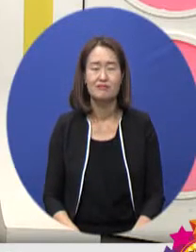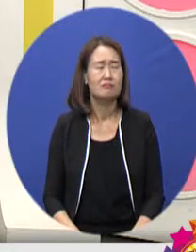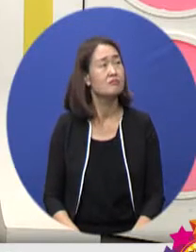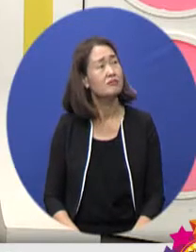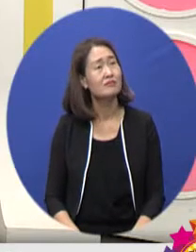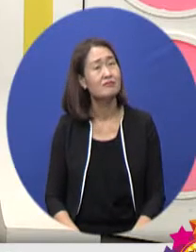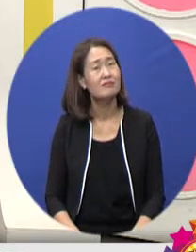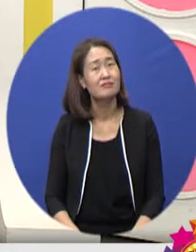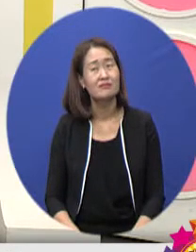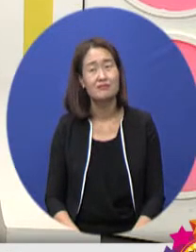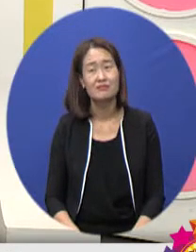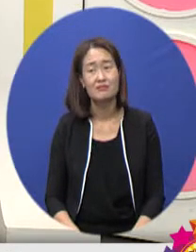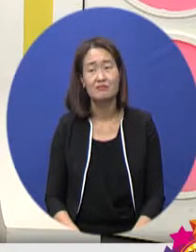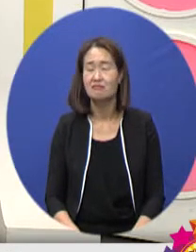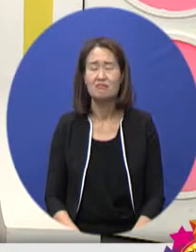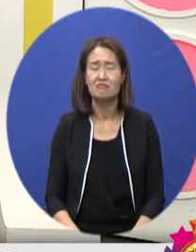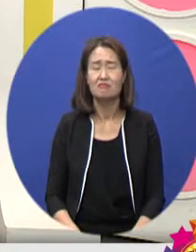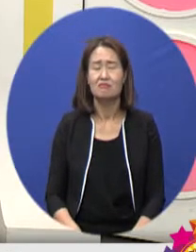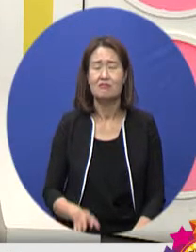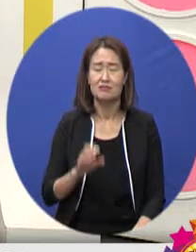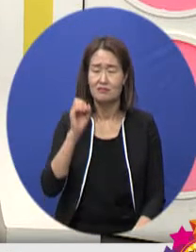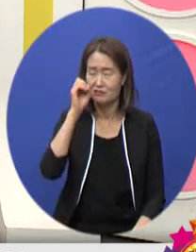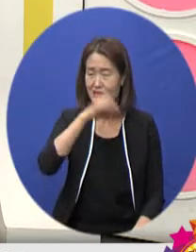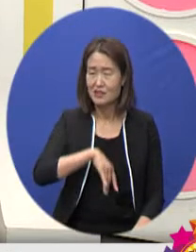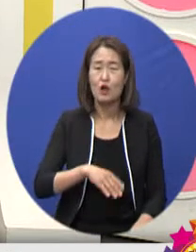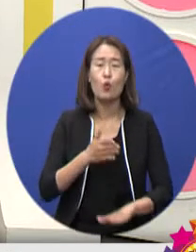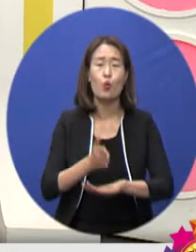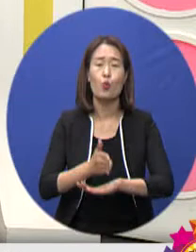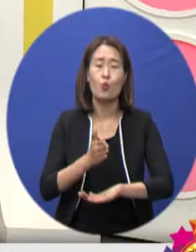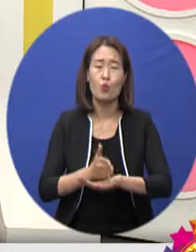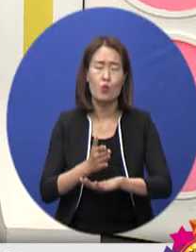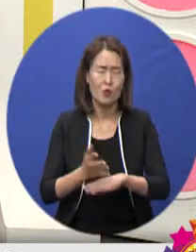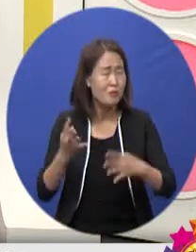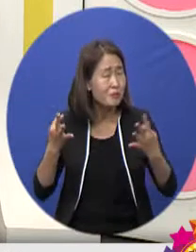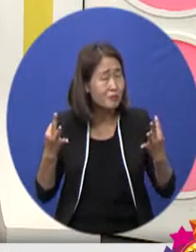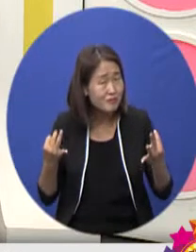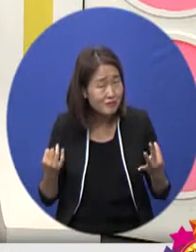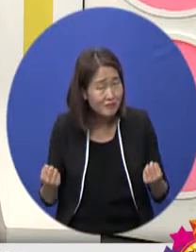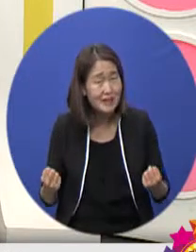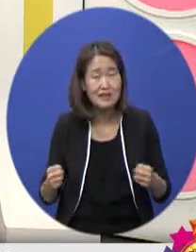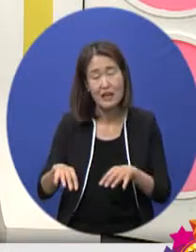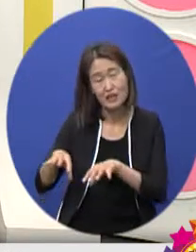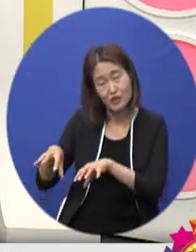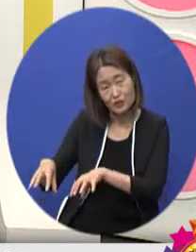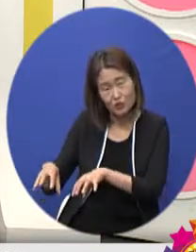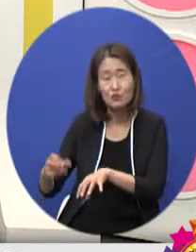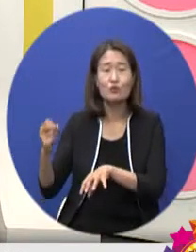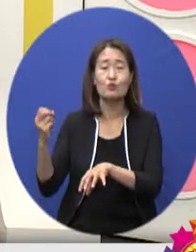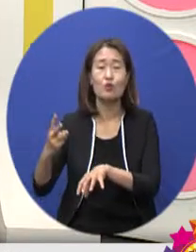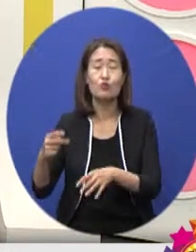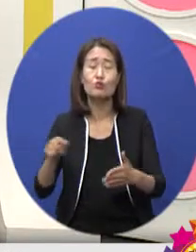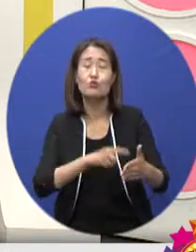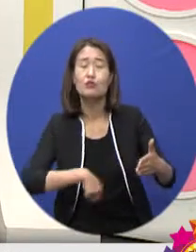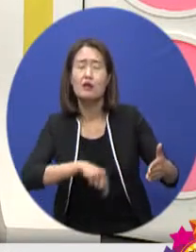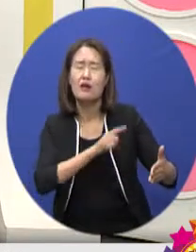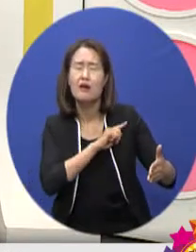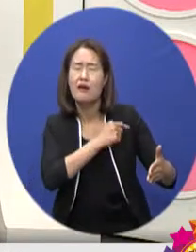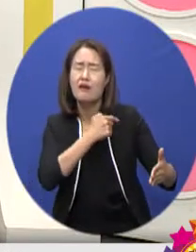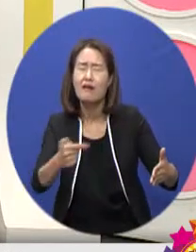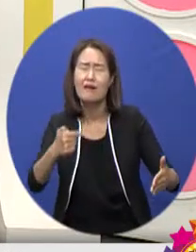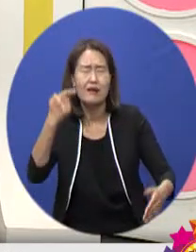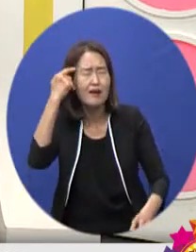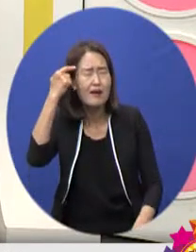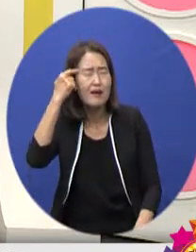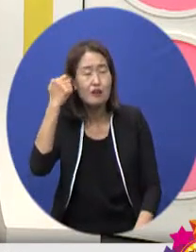아니, 그냥 뭐 고마운 분들이 많죠. 뭐 이웃에도 그렇고 그냥. 그중에서 가장 생각나시는